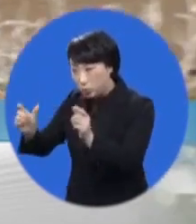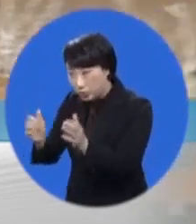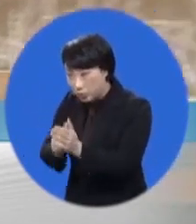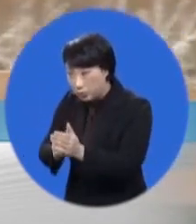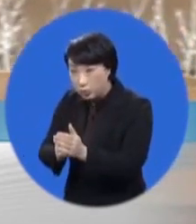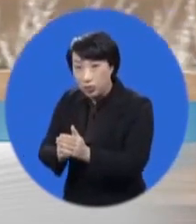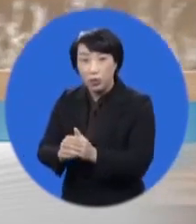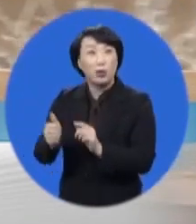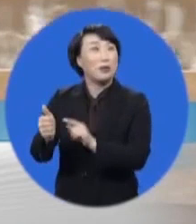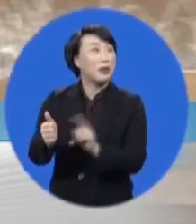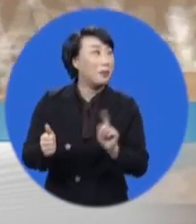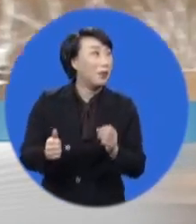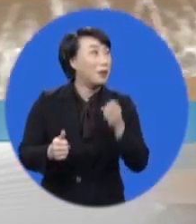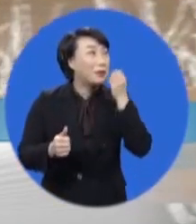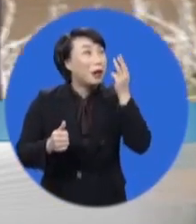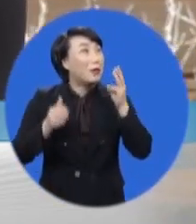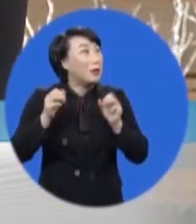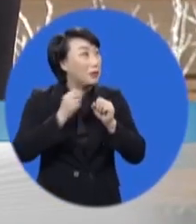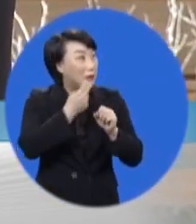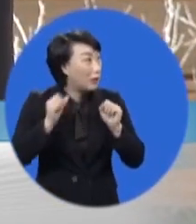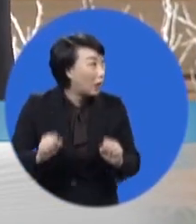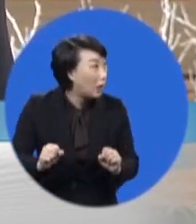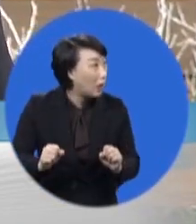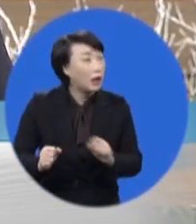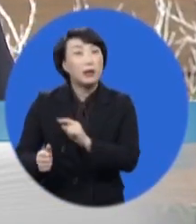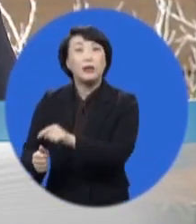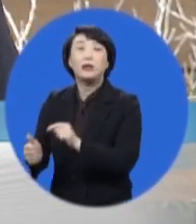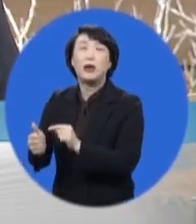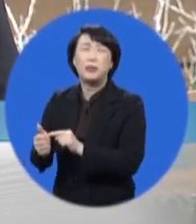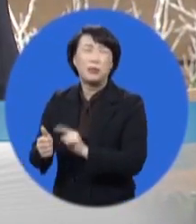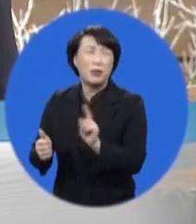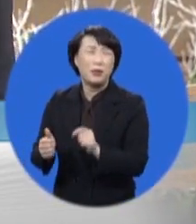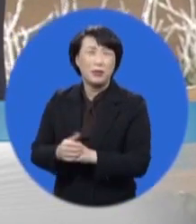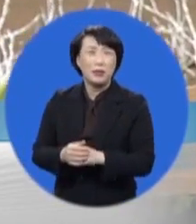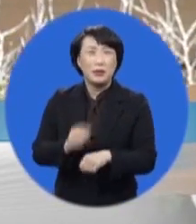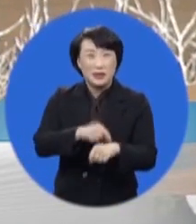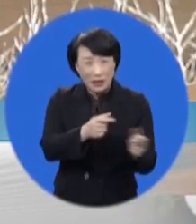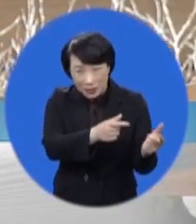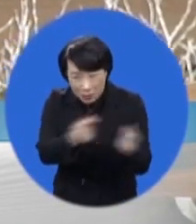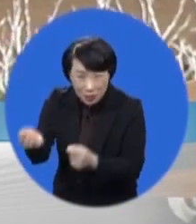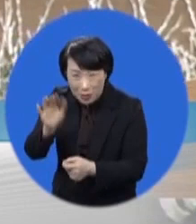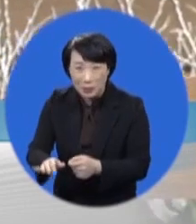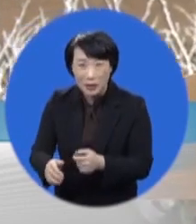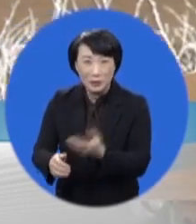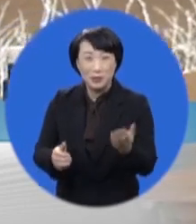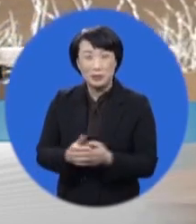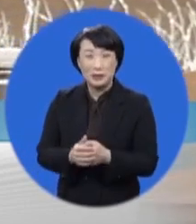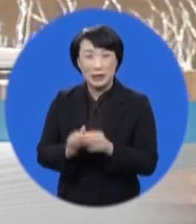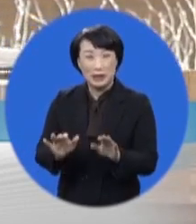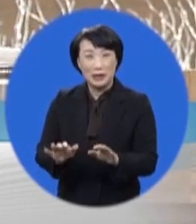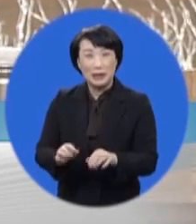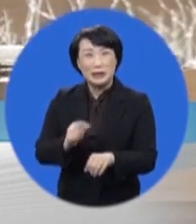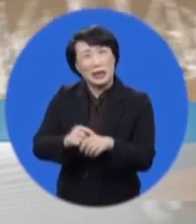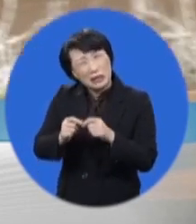그럼 이 10달이라는 시간이 얼마나 똑같은 속도로, 아, 10달을 산다면 세월이